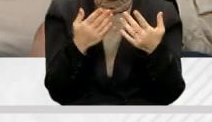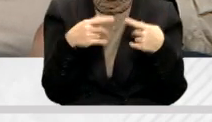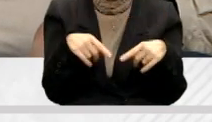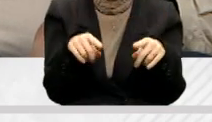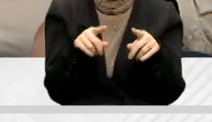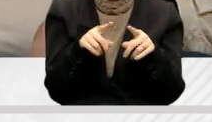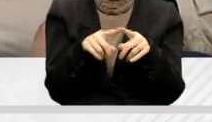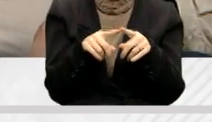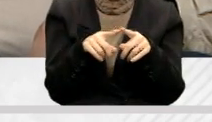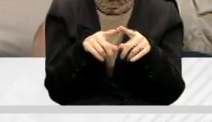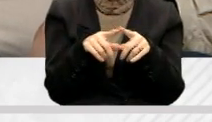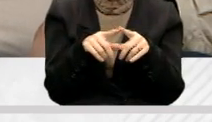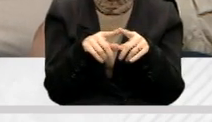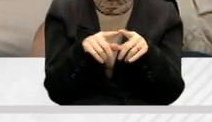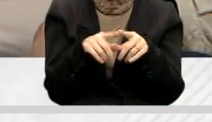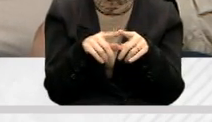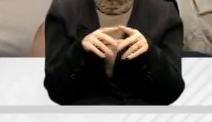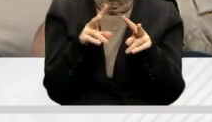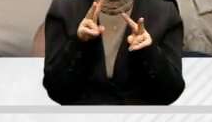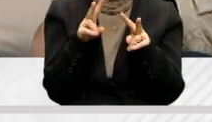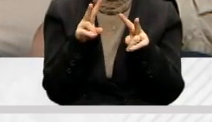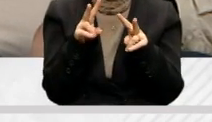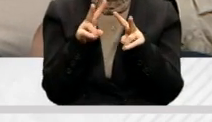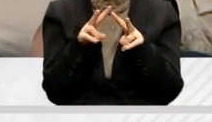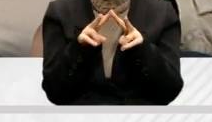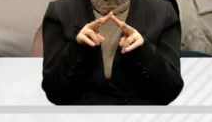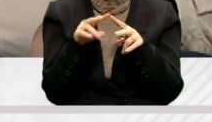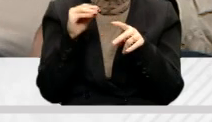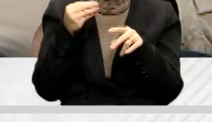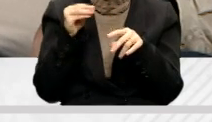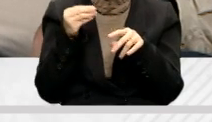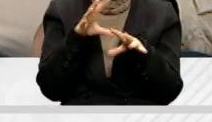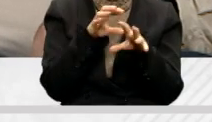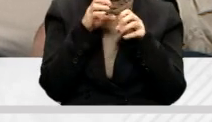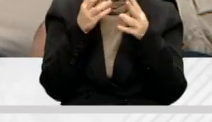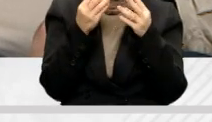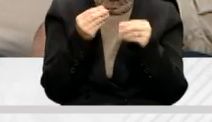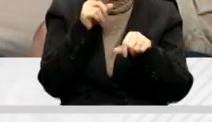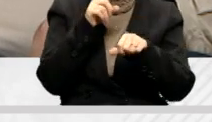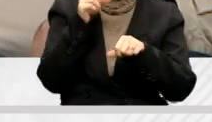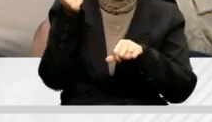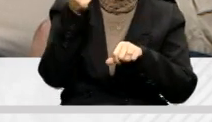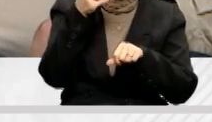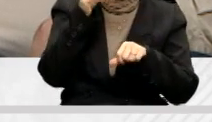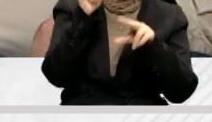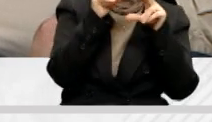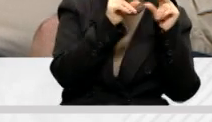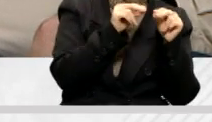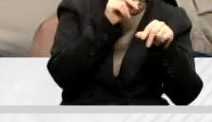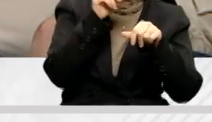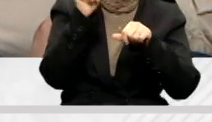sirkadiyen ritmimizle oluşturuluyor. Yani melatonin de etkisi oldu. Yani kaçta yatacağımız, kaçta kalkacağımız vücut saatinde kodlanmış